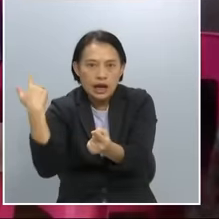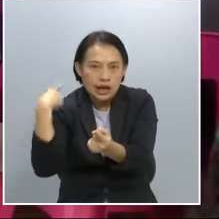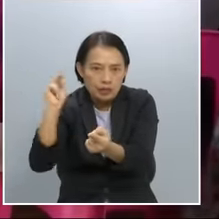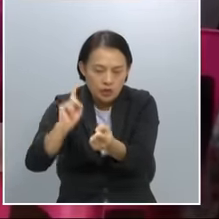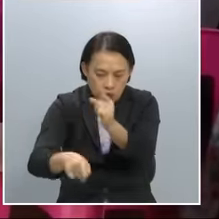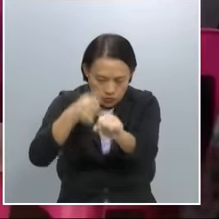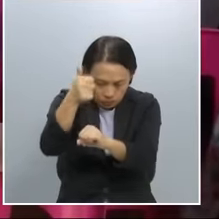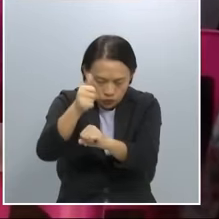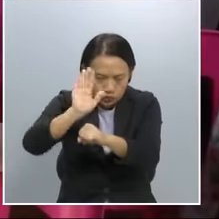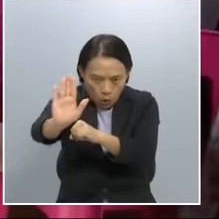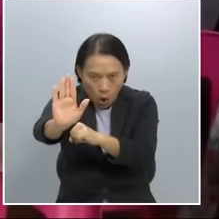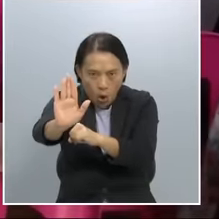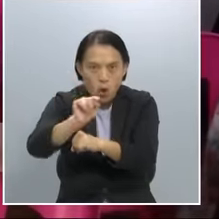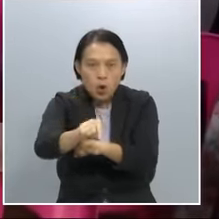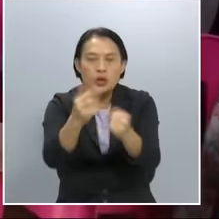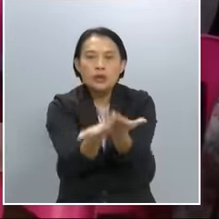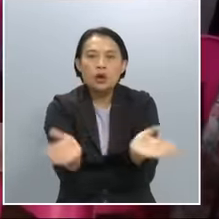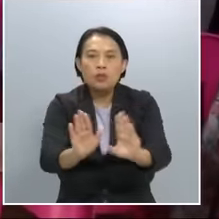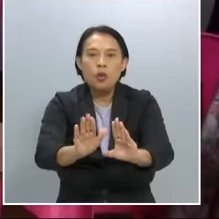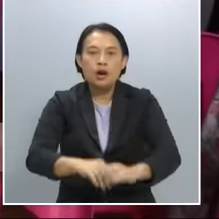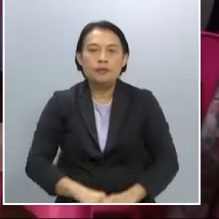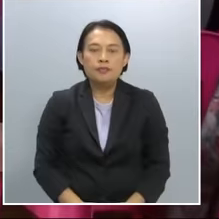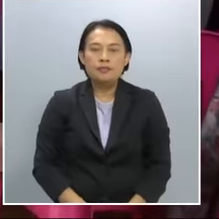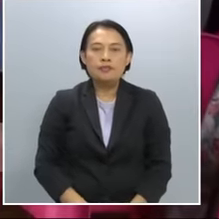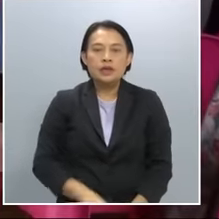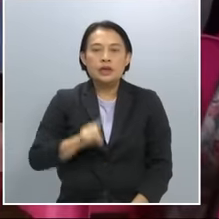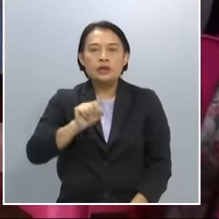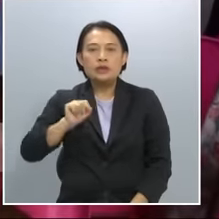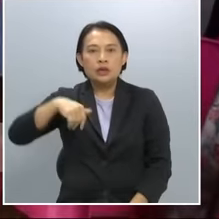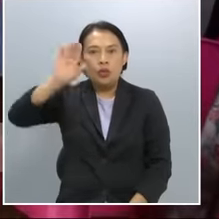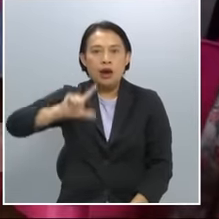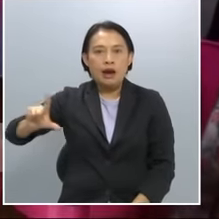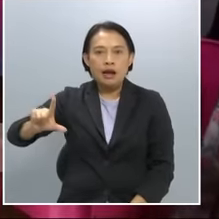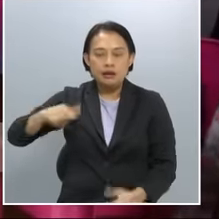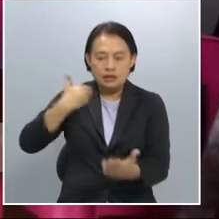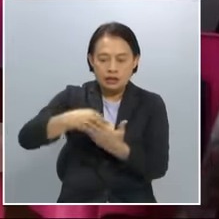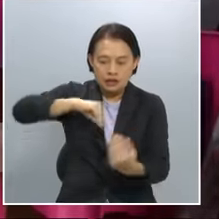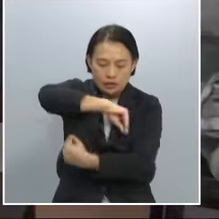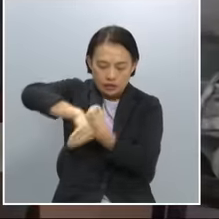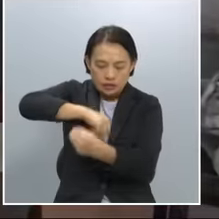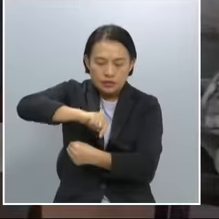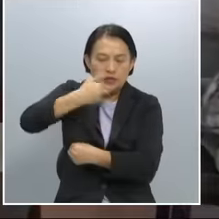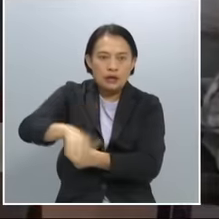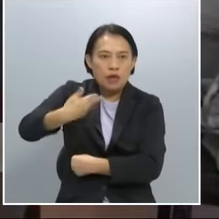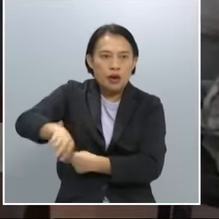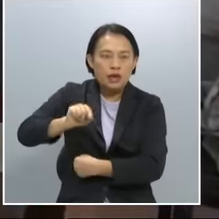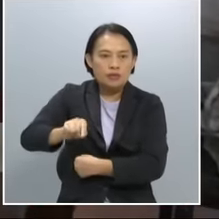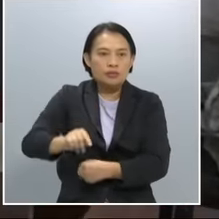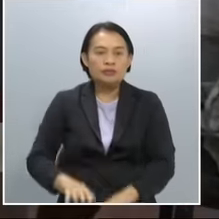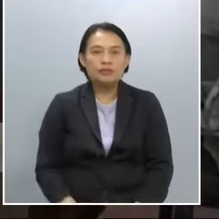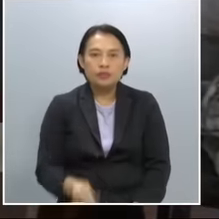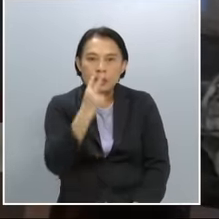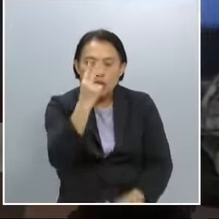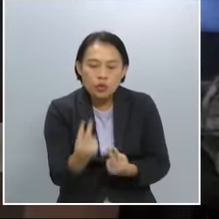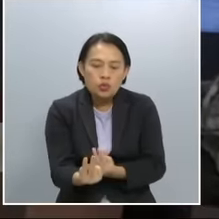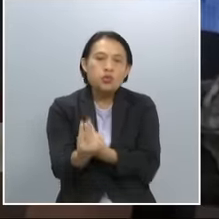สุดกับตัวและครอบครัวแสนกว่าล้านลงไปหมุนในระบบเศรษฐกิจแล้วย้อนความที่คุณเผ่าภูมิ